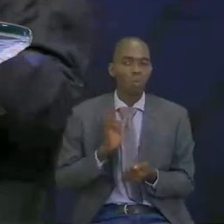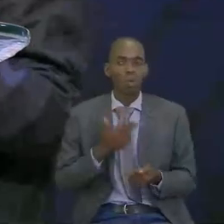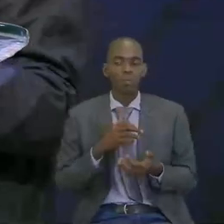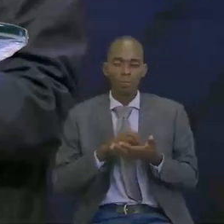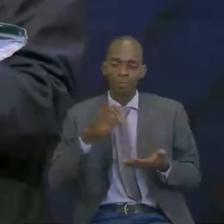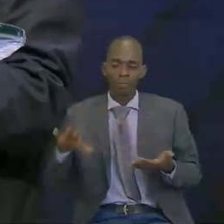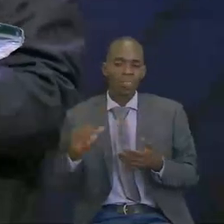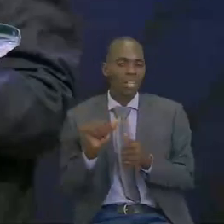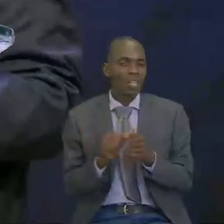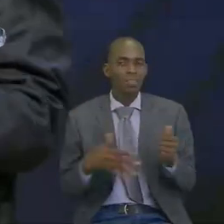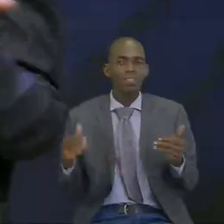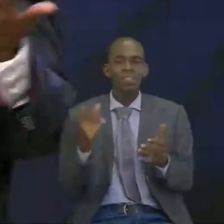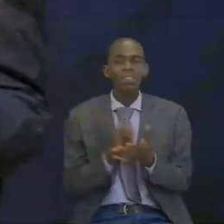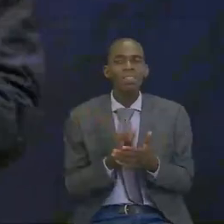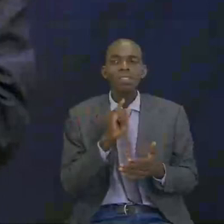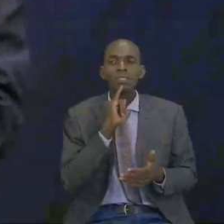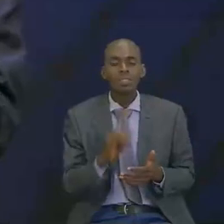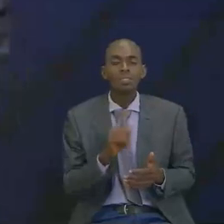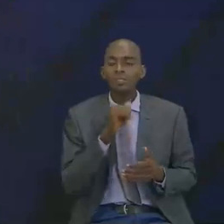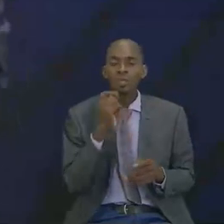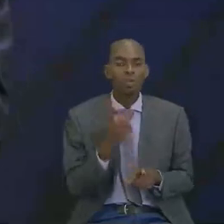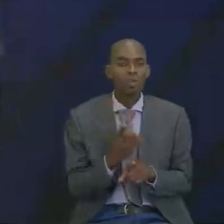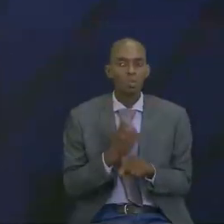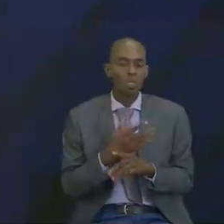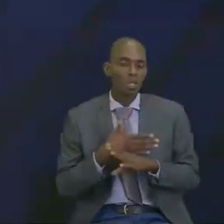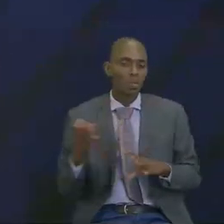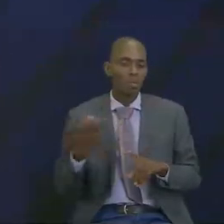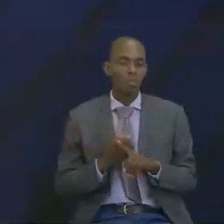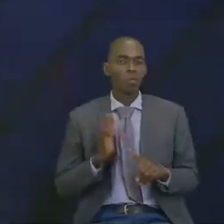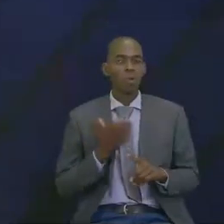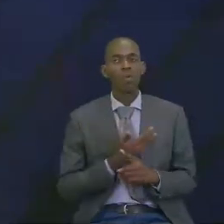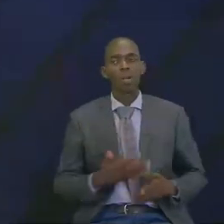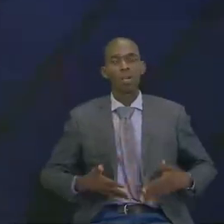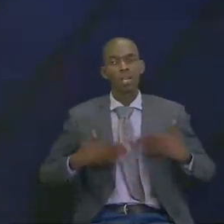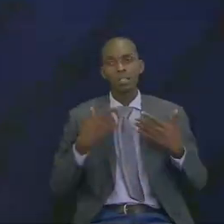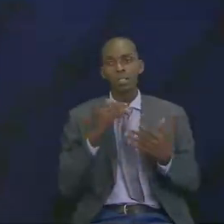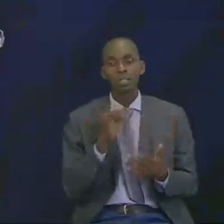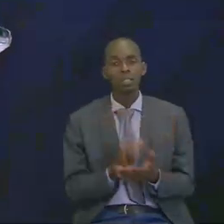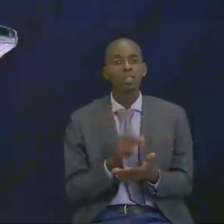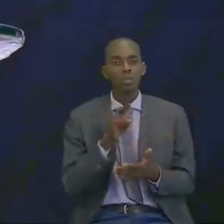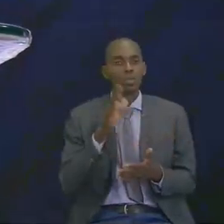tout et ôte tout ce qui est mauvais de notre cœur.